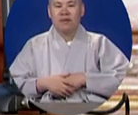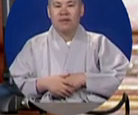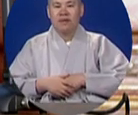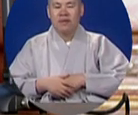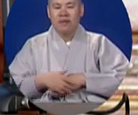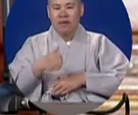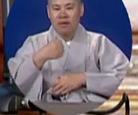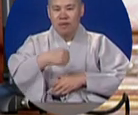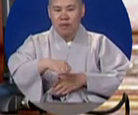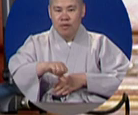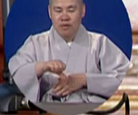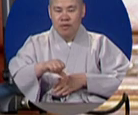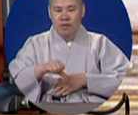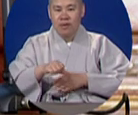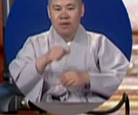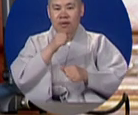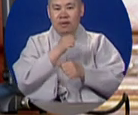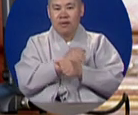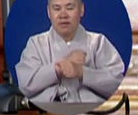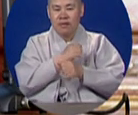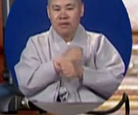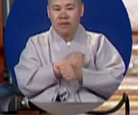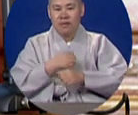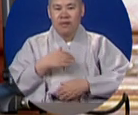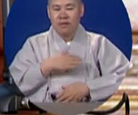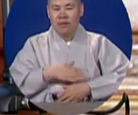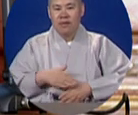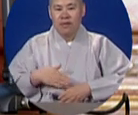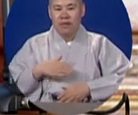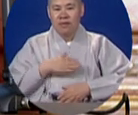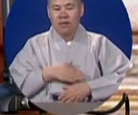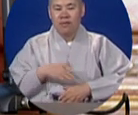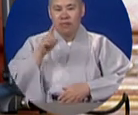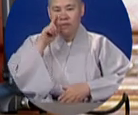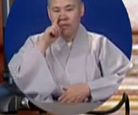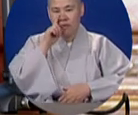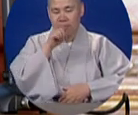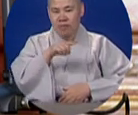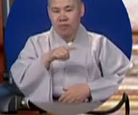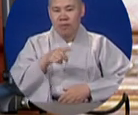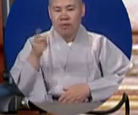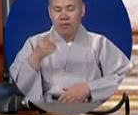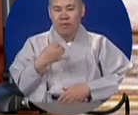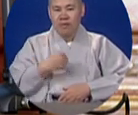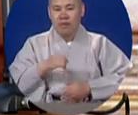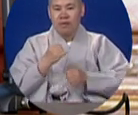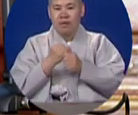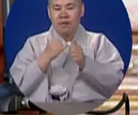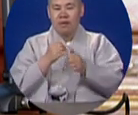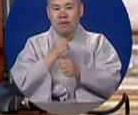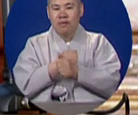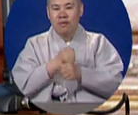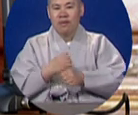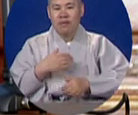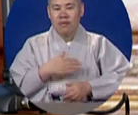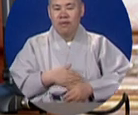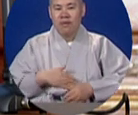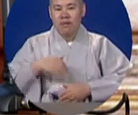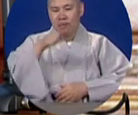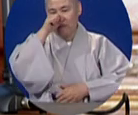아들이 하는 거는 기분이 나쁘고 사위가 하는 거는 기분이 좋을까